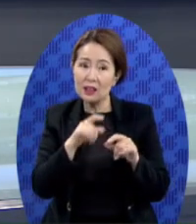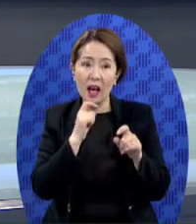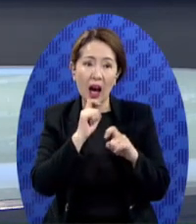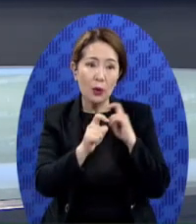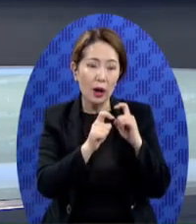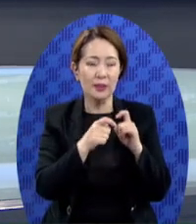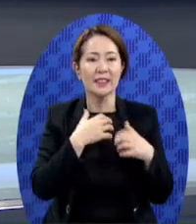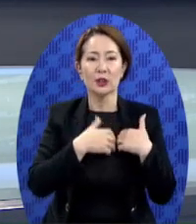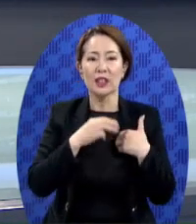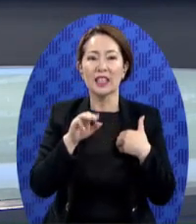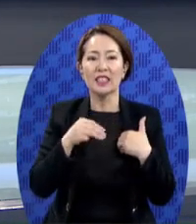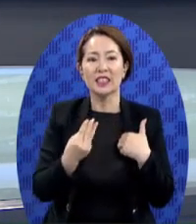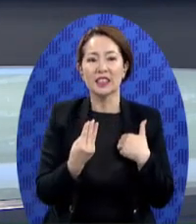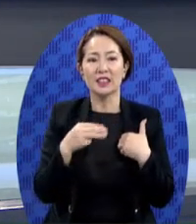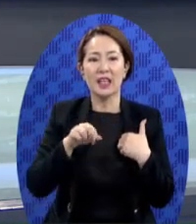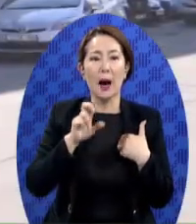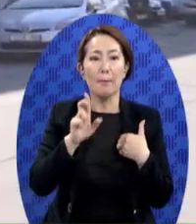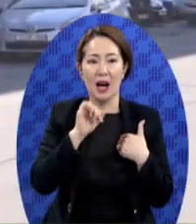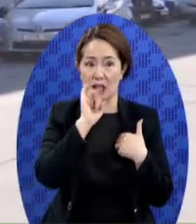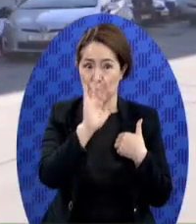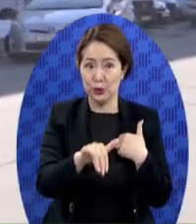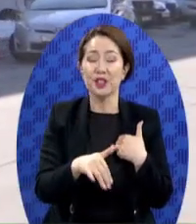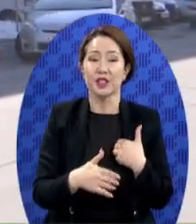бас тодруулга авсан юм аа.